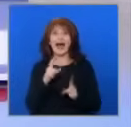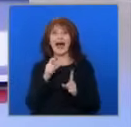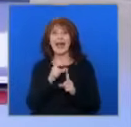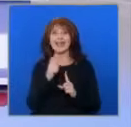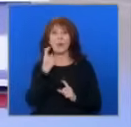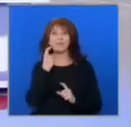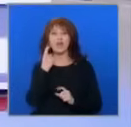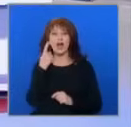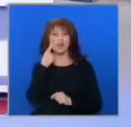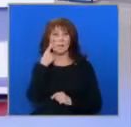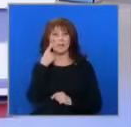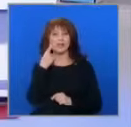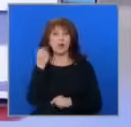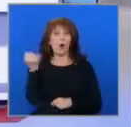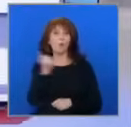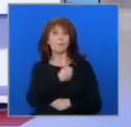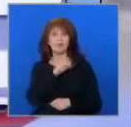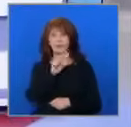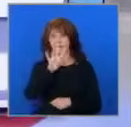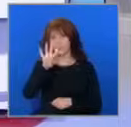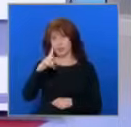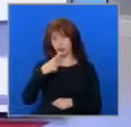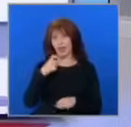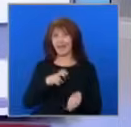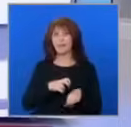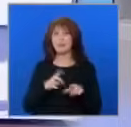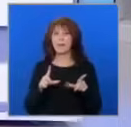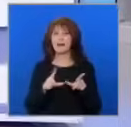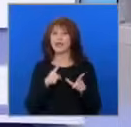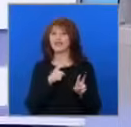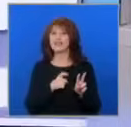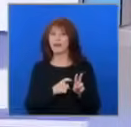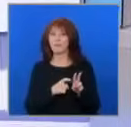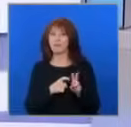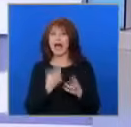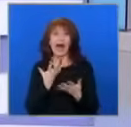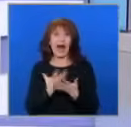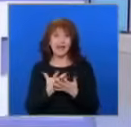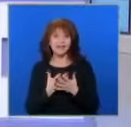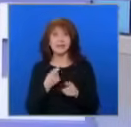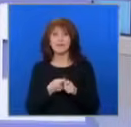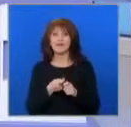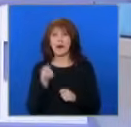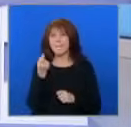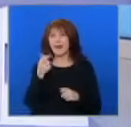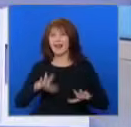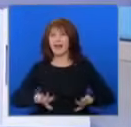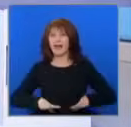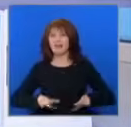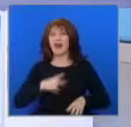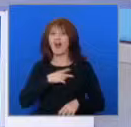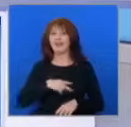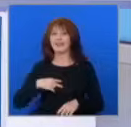за подозреният за убийството на 24-годишния Димитър Малинов от Цалапица. Арестът е извършен в малък град в Дания тази